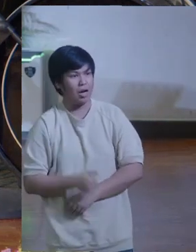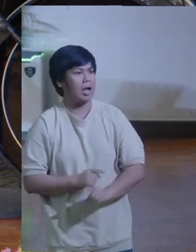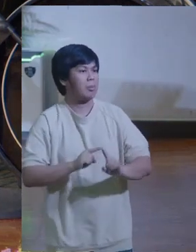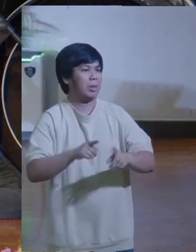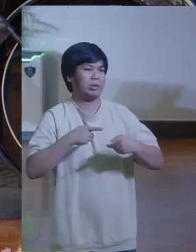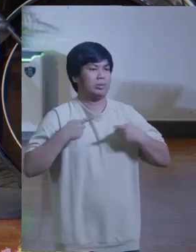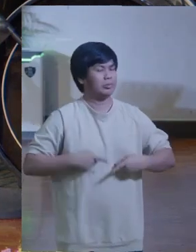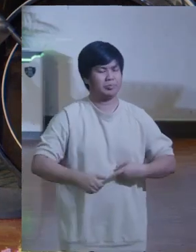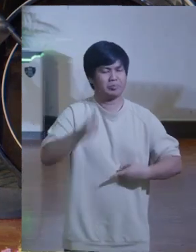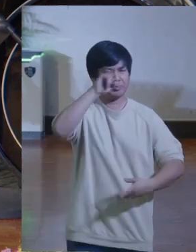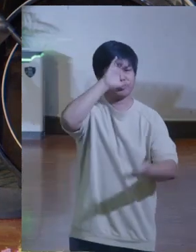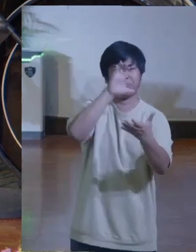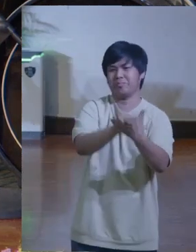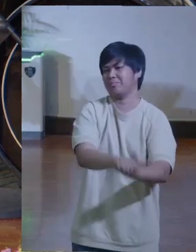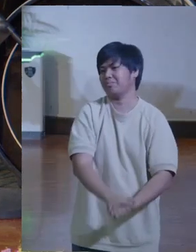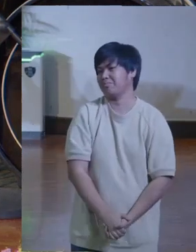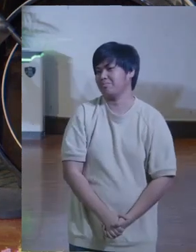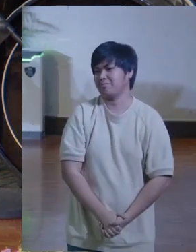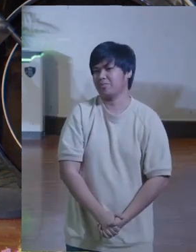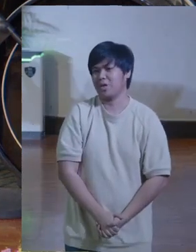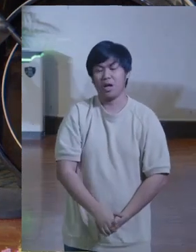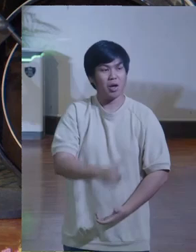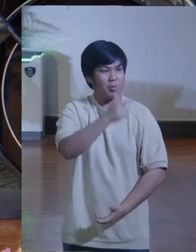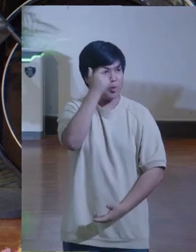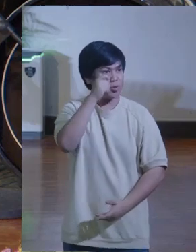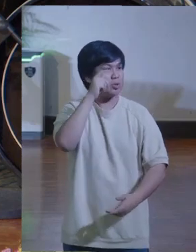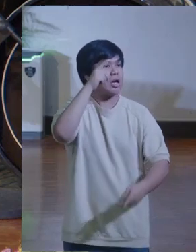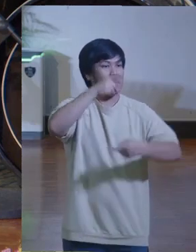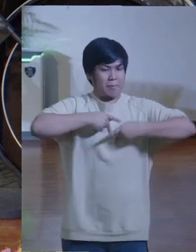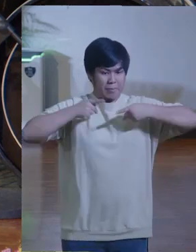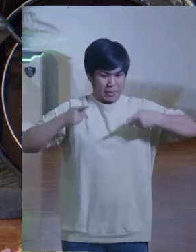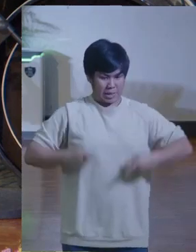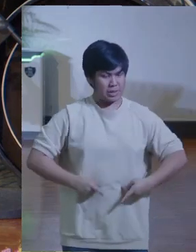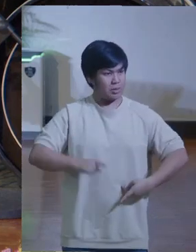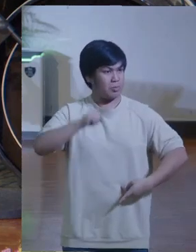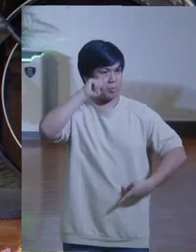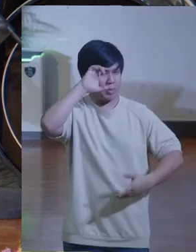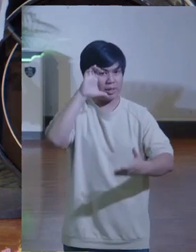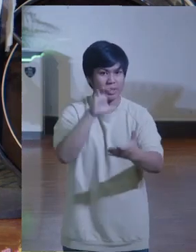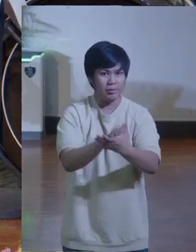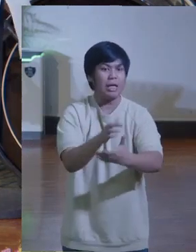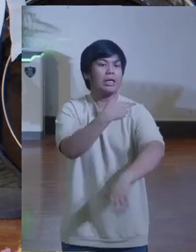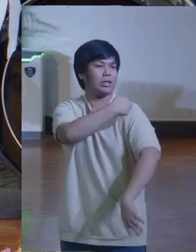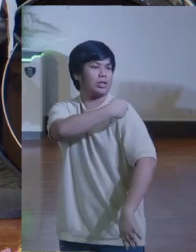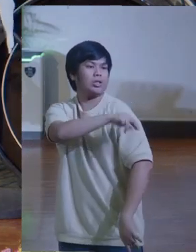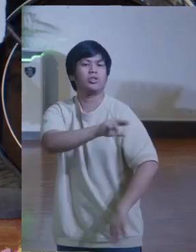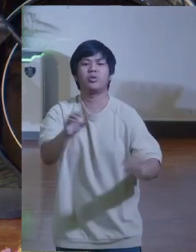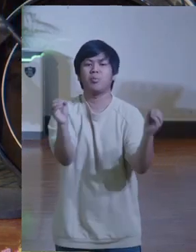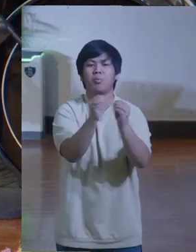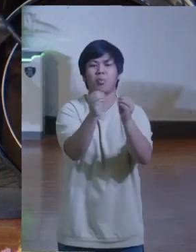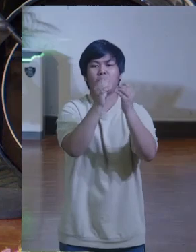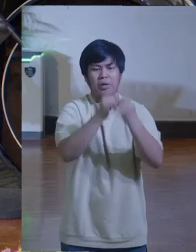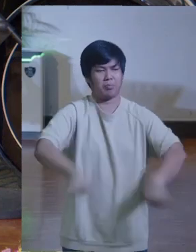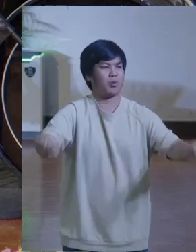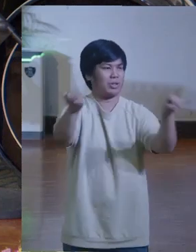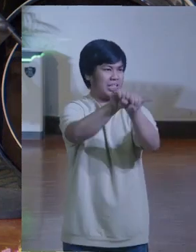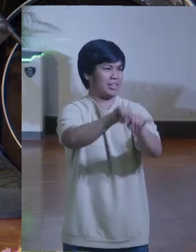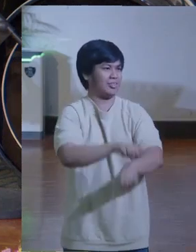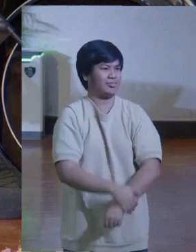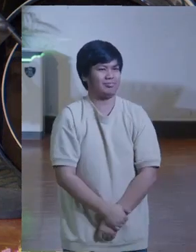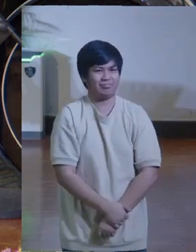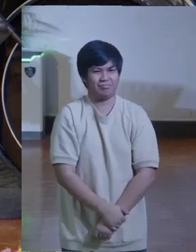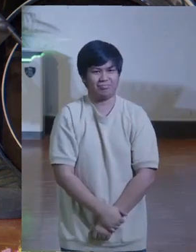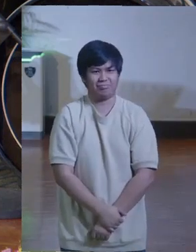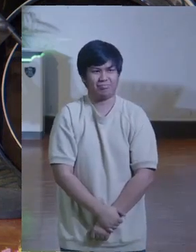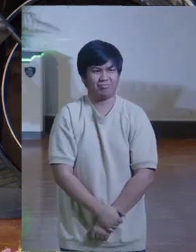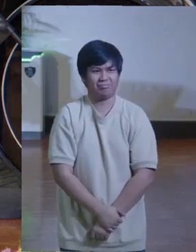hindi sila naniwala. Sapagkat para sa kanila, ang kanilang relihiyon, ang tanging daan, para